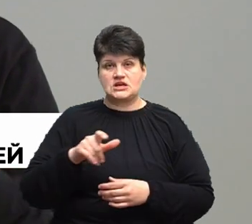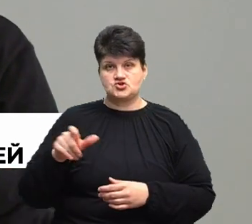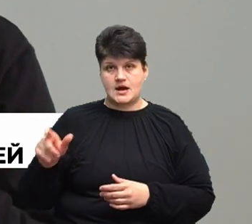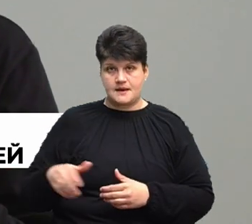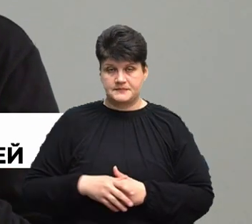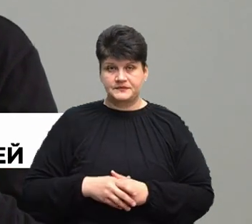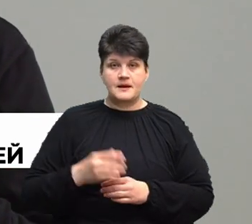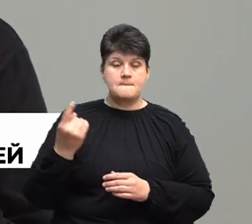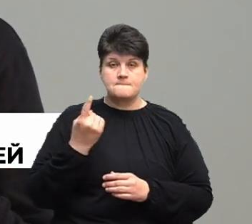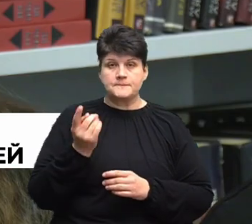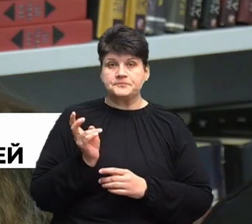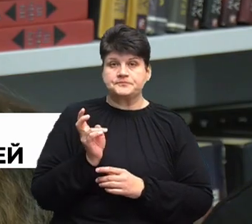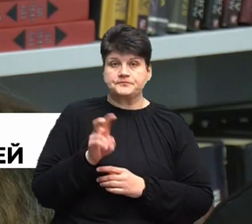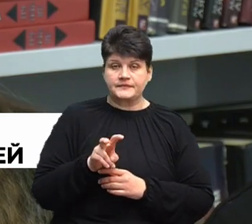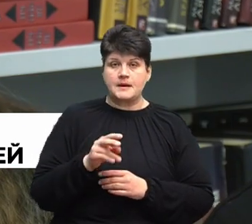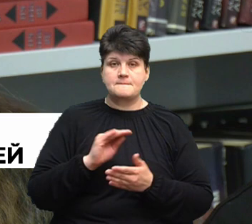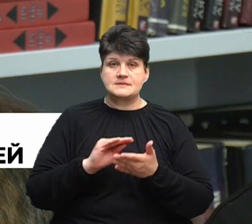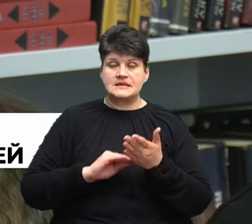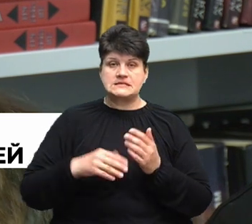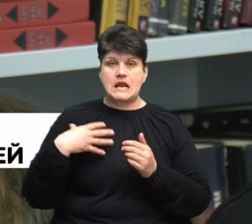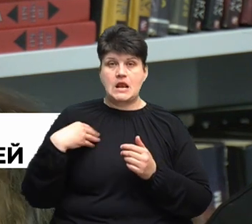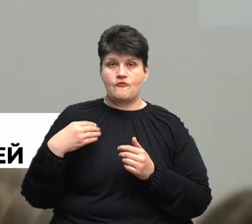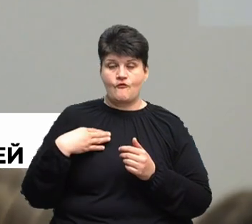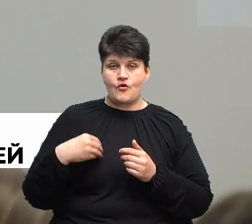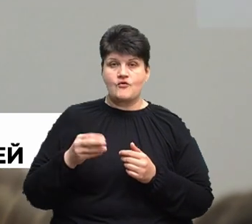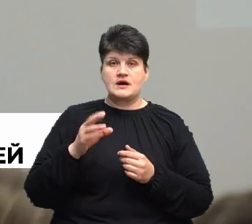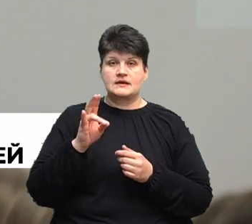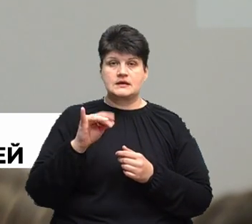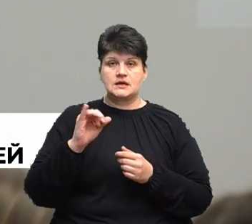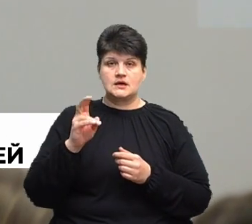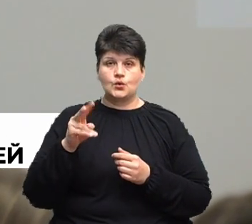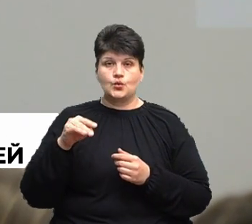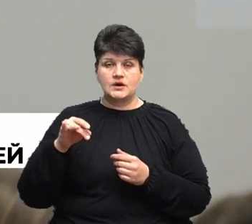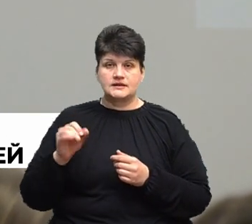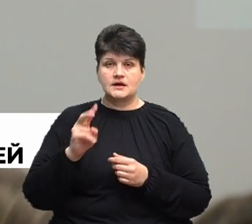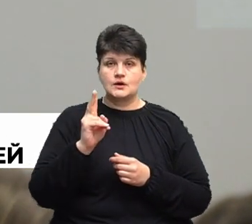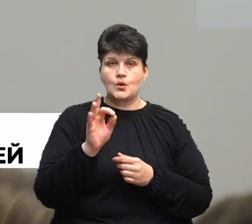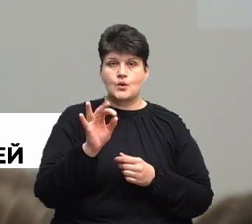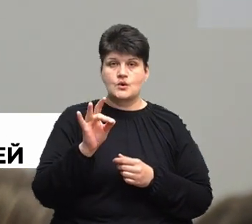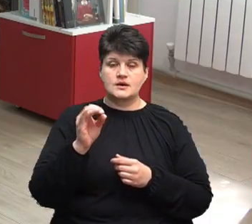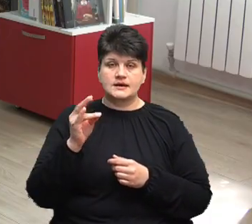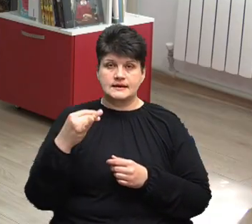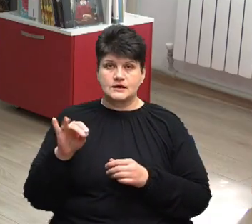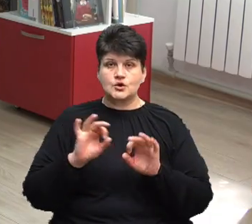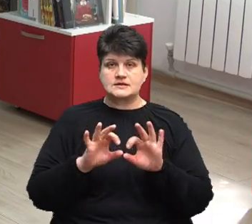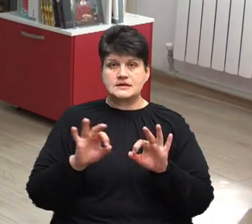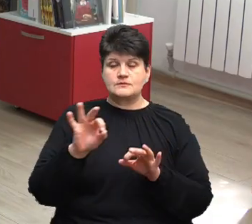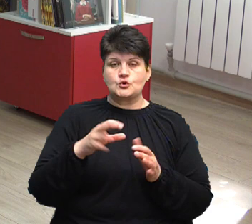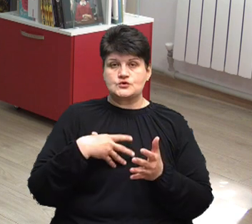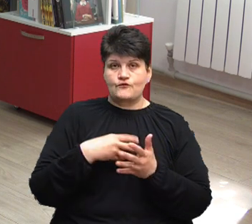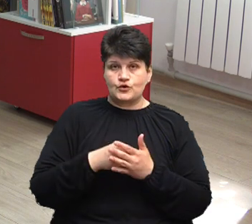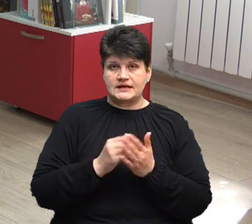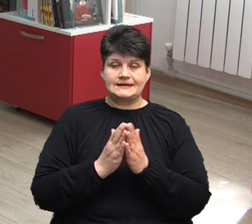книжки стали письменниці зі Львова Дара Корній та Анастасія Нікуліна. Дара Корній розповіла про свою книжку «Горнохмарник». Події